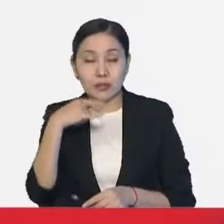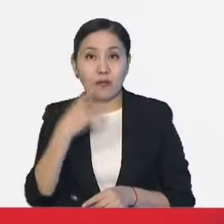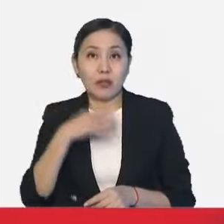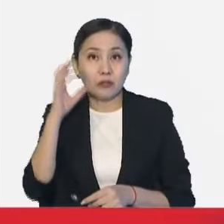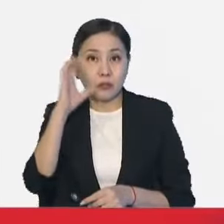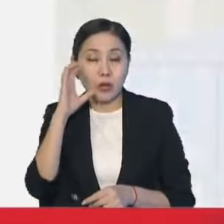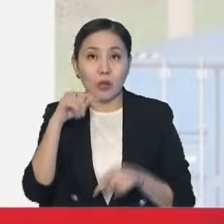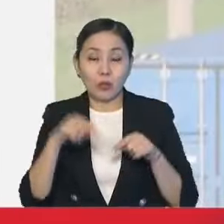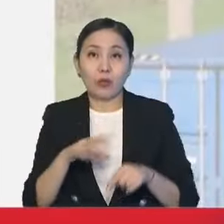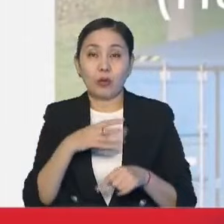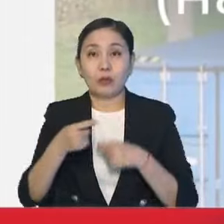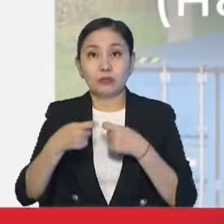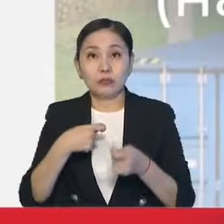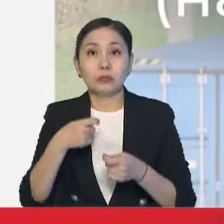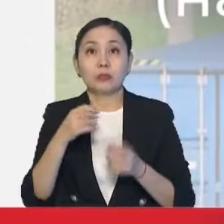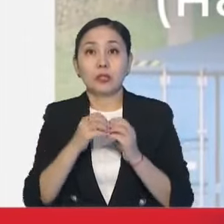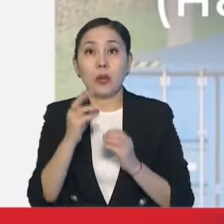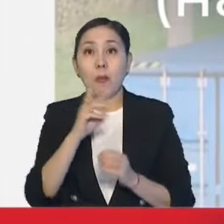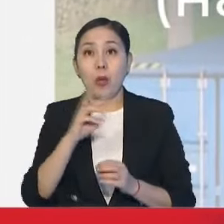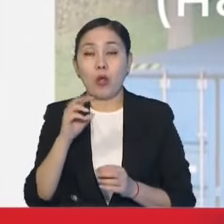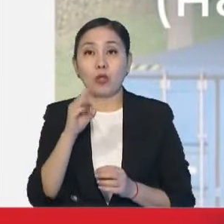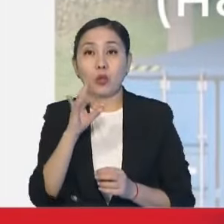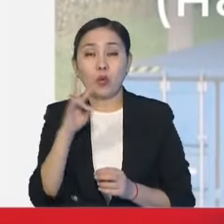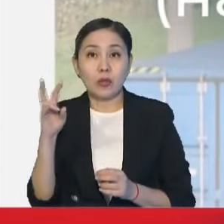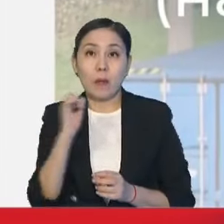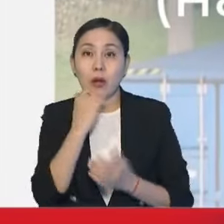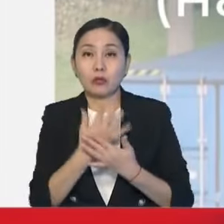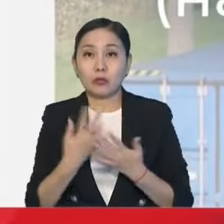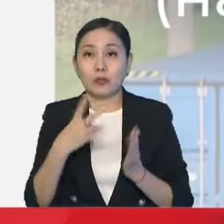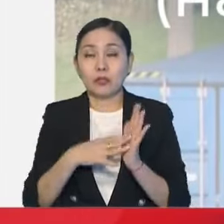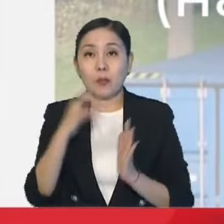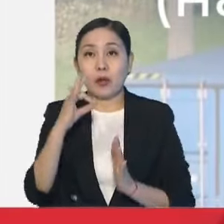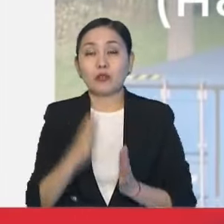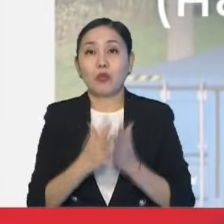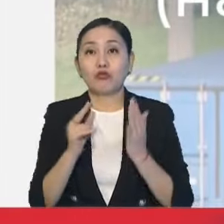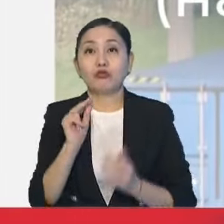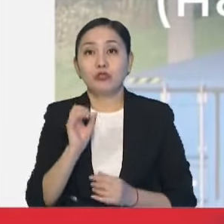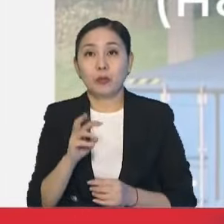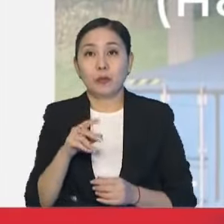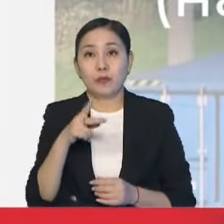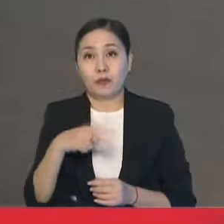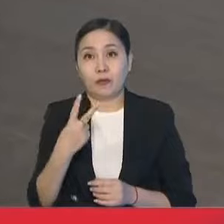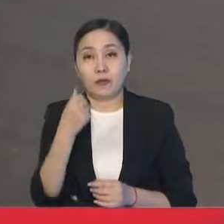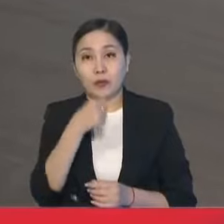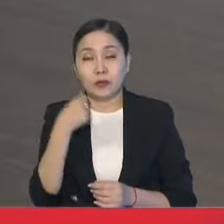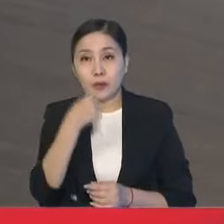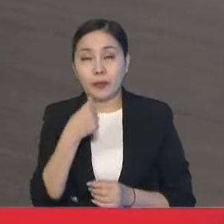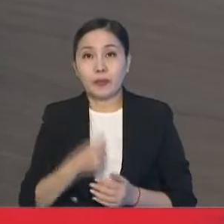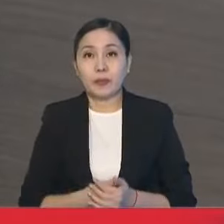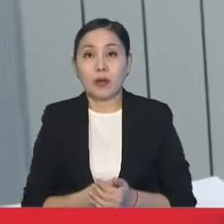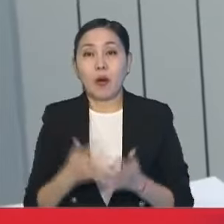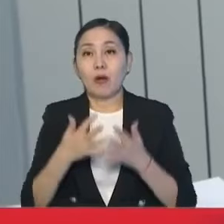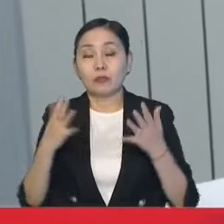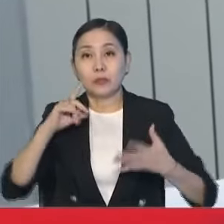страну таким образом было доставлено 10 миллионов тонн продукции, что на 29% больше по сравнению с 2022. Мощным импульсом